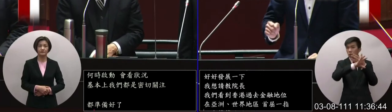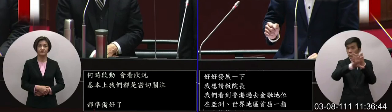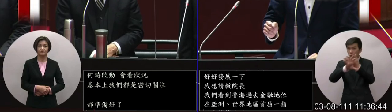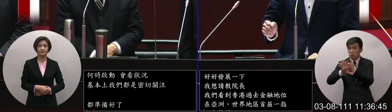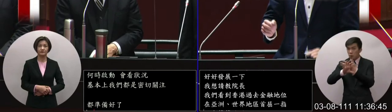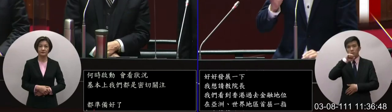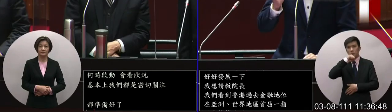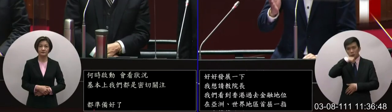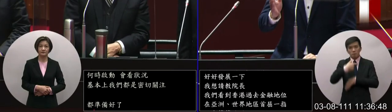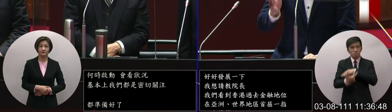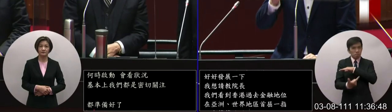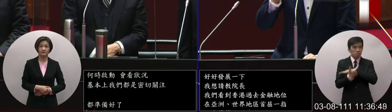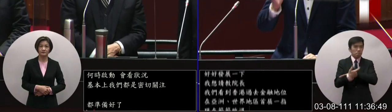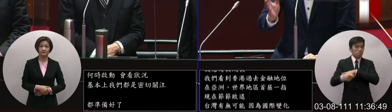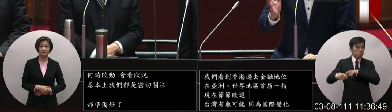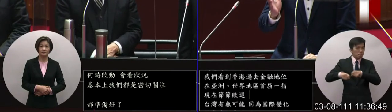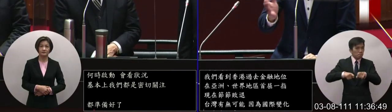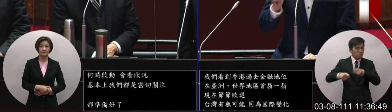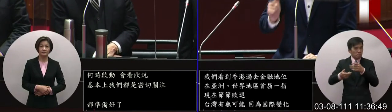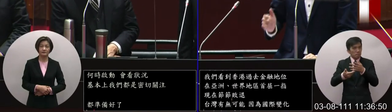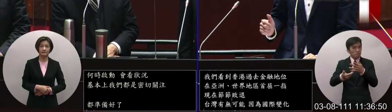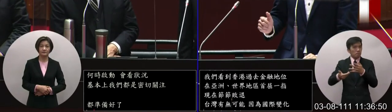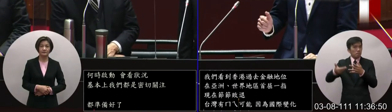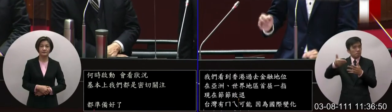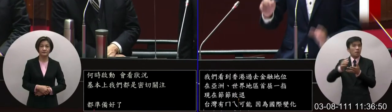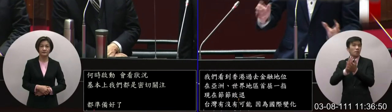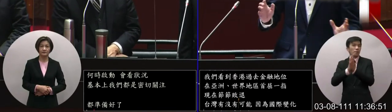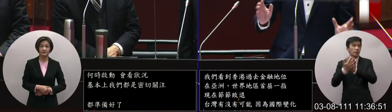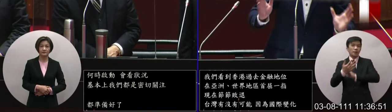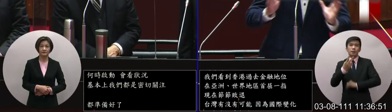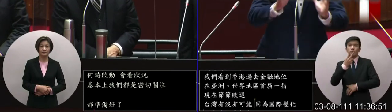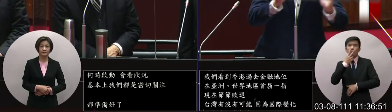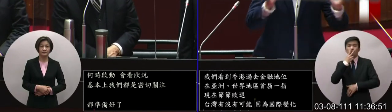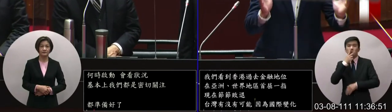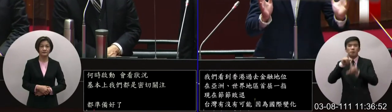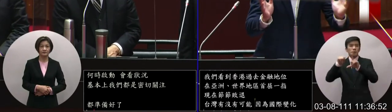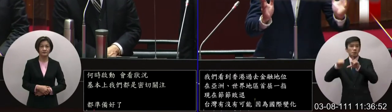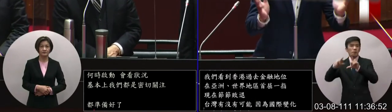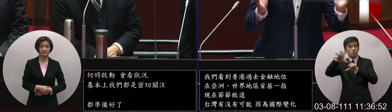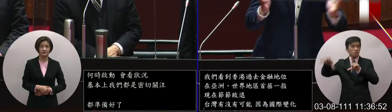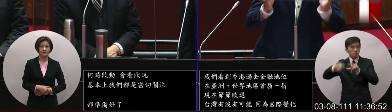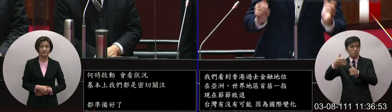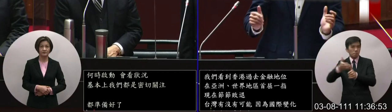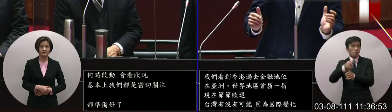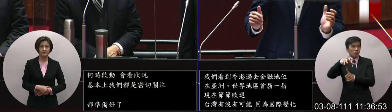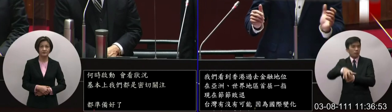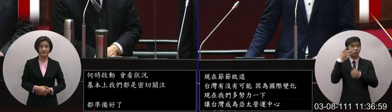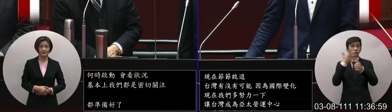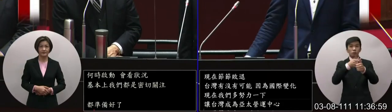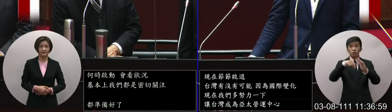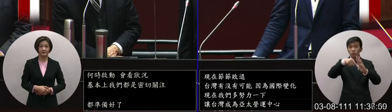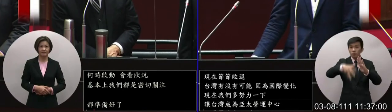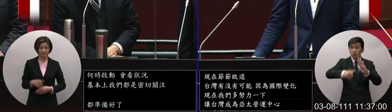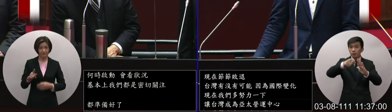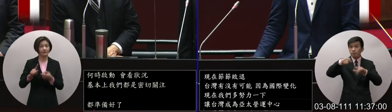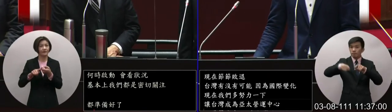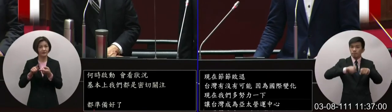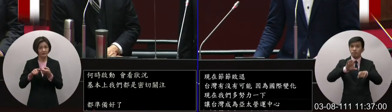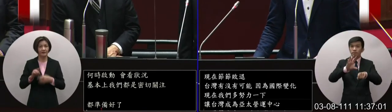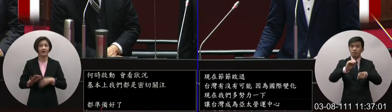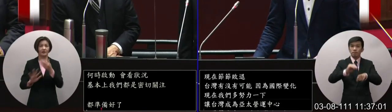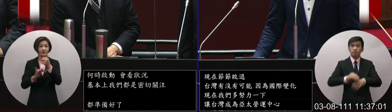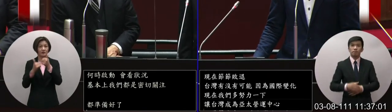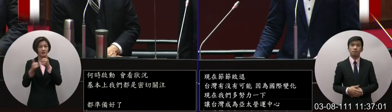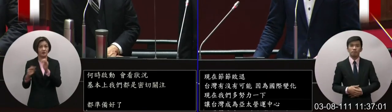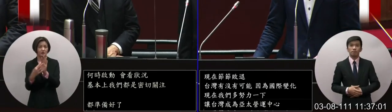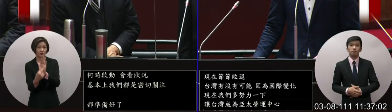多努力一下，成为亚太的营运中心，成为整个世界的筹资中心。 哎，对，委员